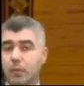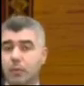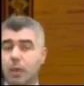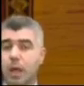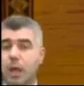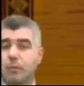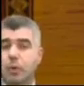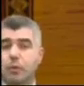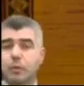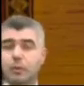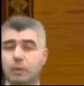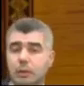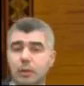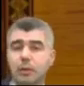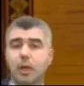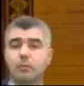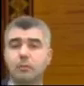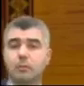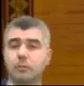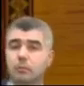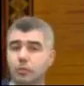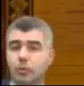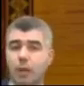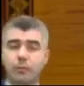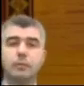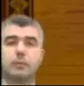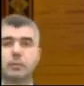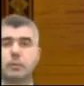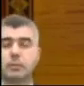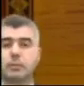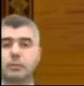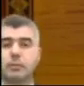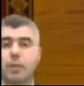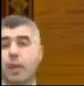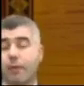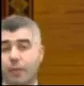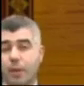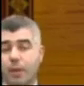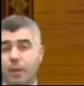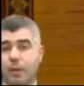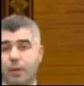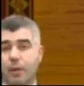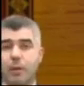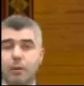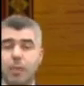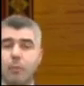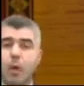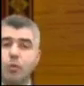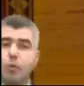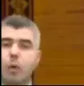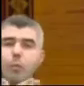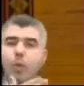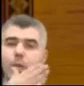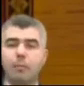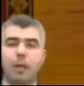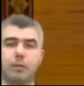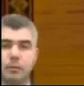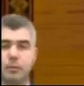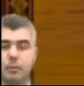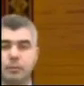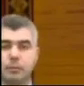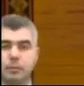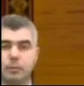التي قام بها خلال السنوات 25 من تعليه للعرش هي تدعونا إلى التوجه